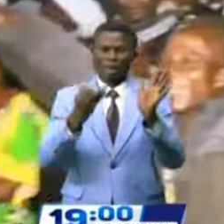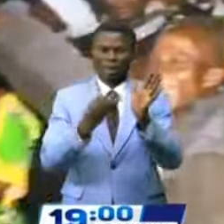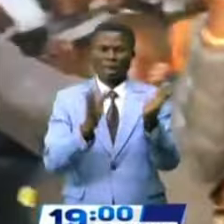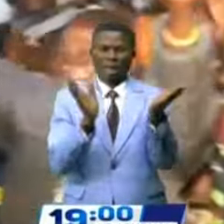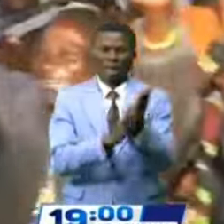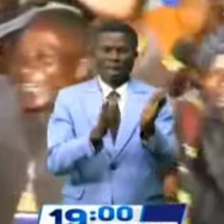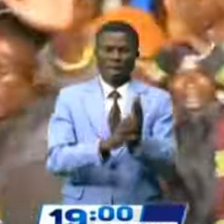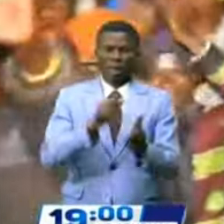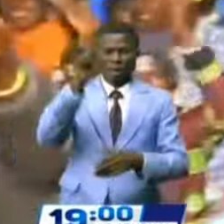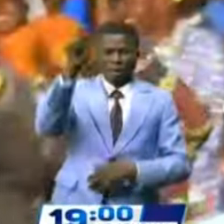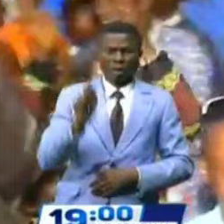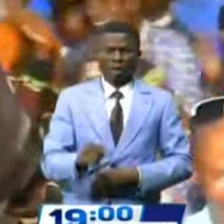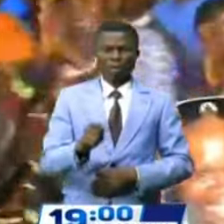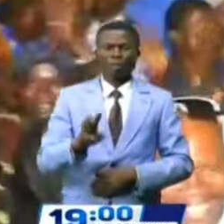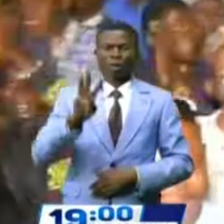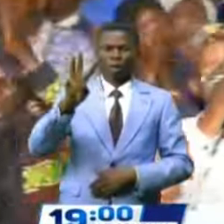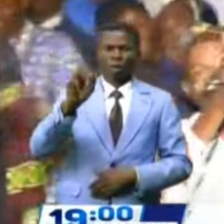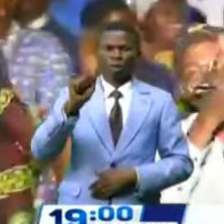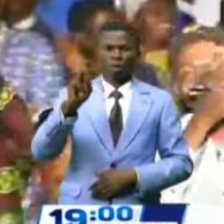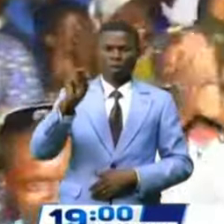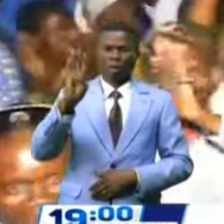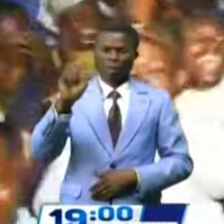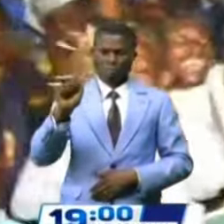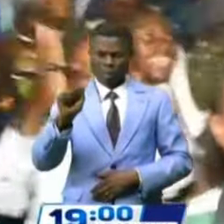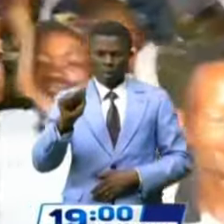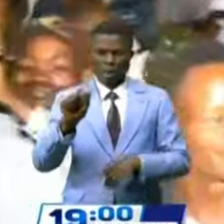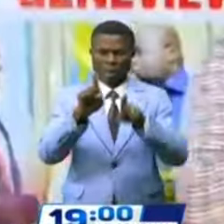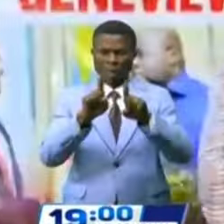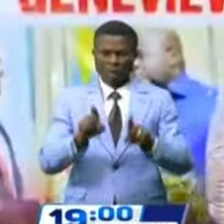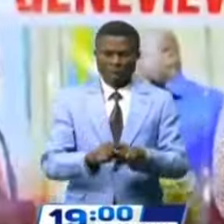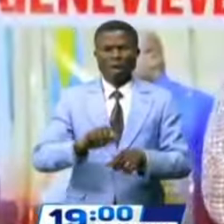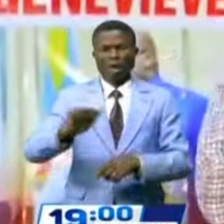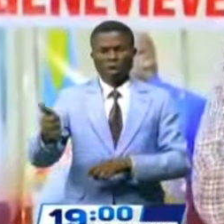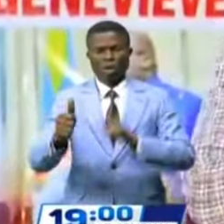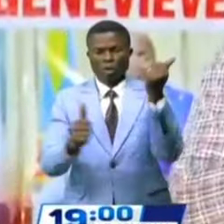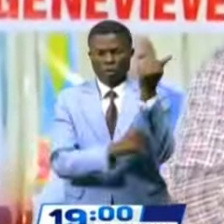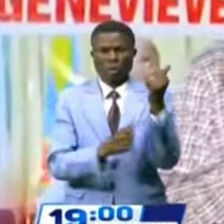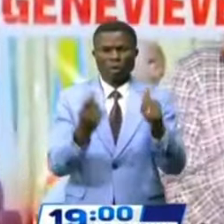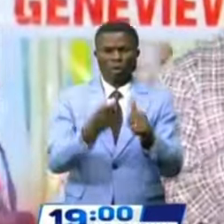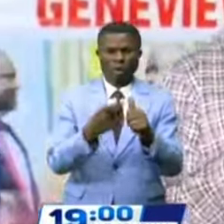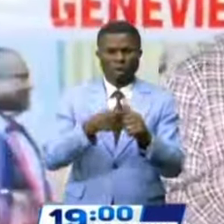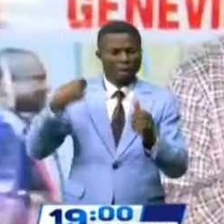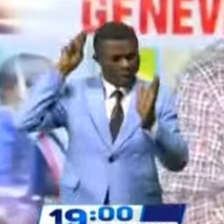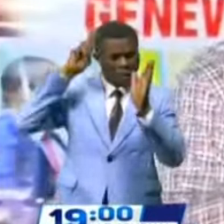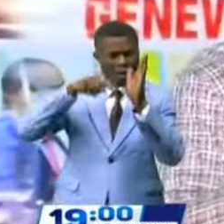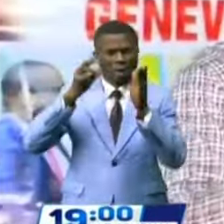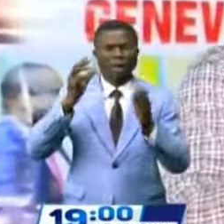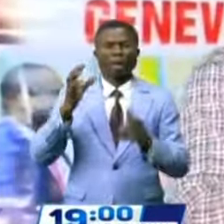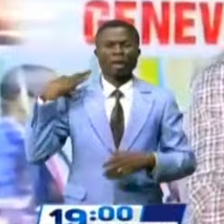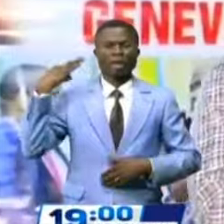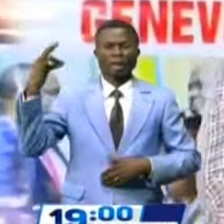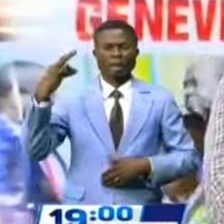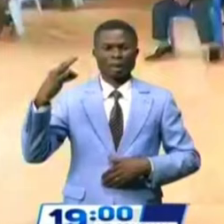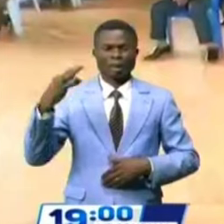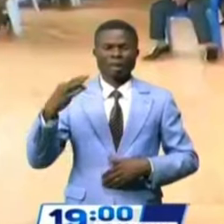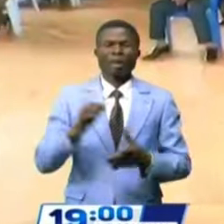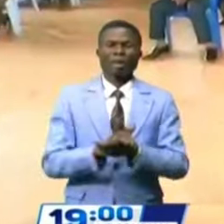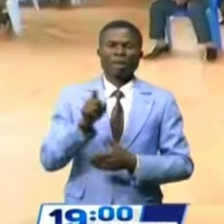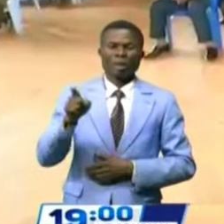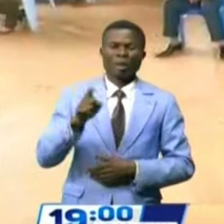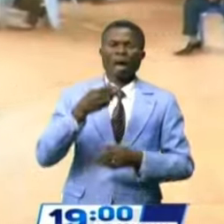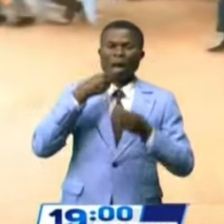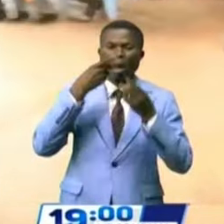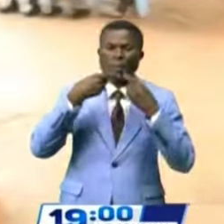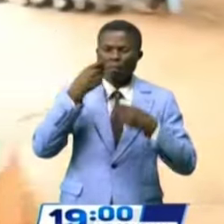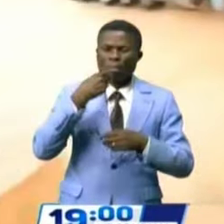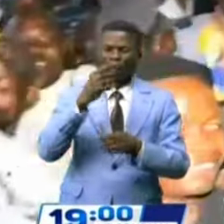la sous-division 1 de Wamba à Ibambi, aux uns et aux autres. D'abord, le gouverneur candidat Christophe Bazien Nanga qui, dans un